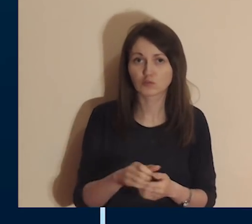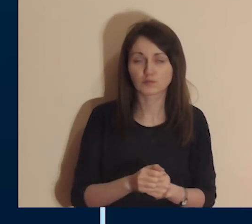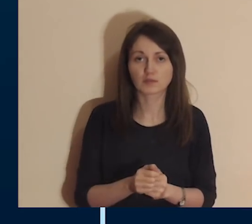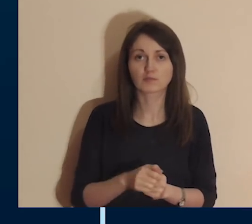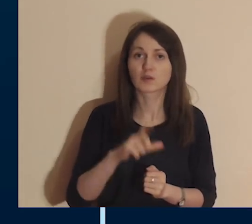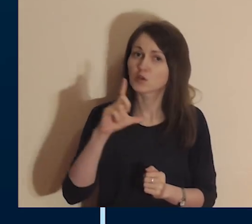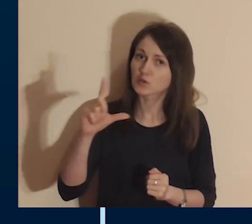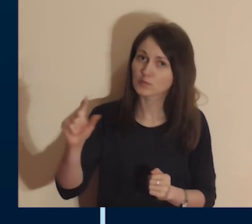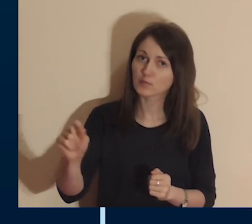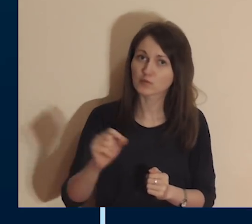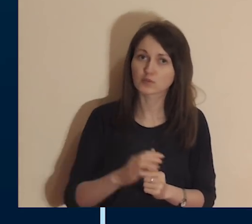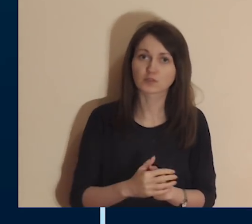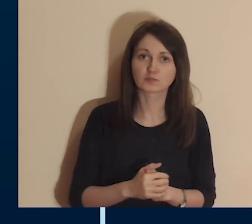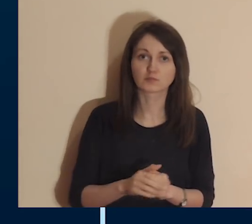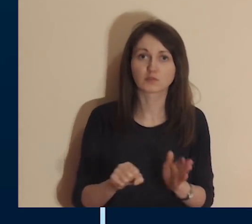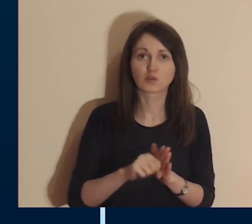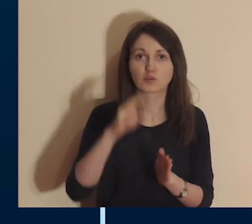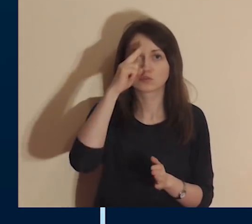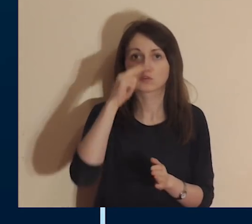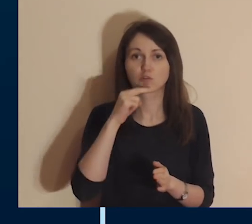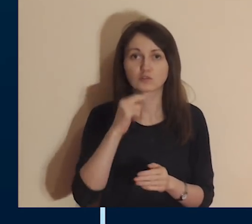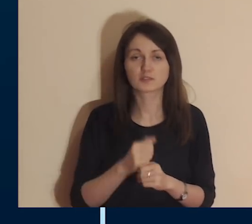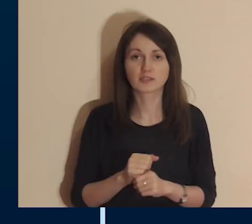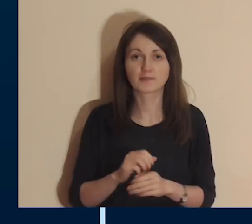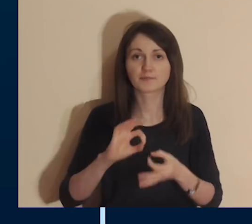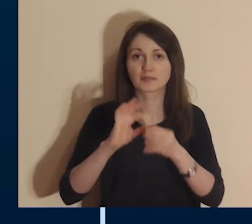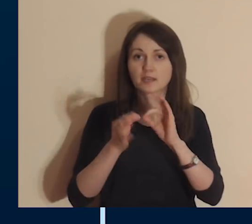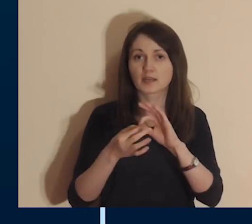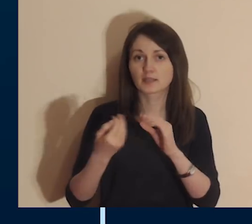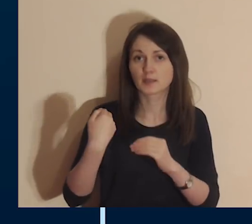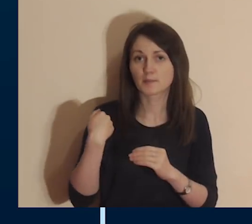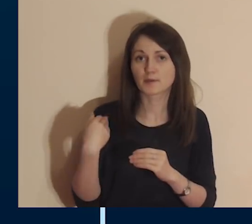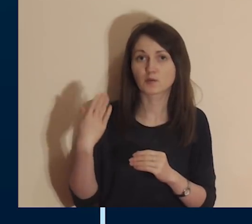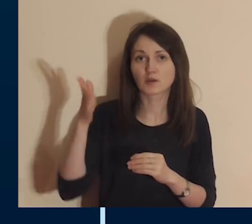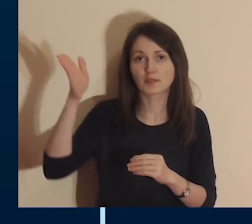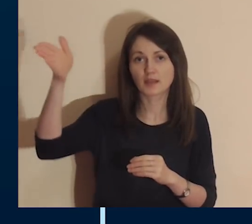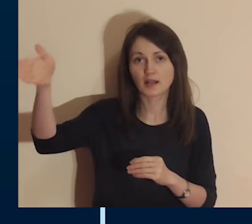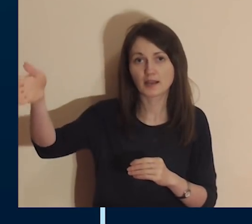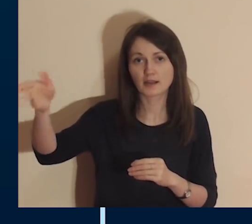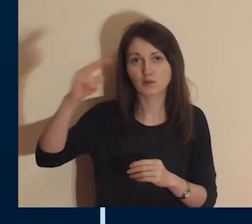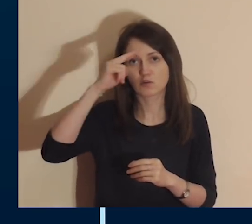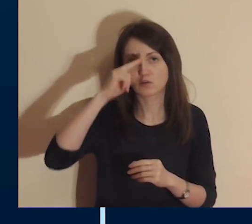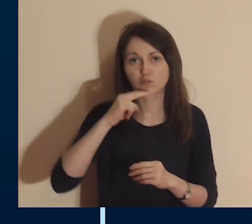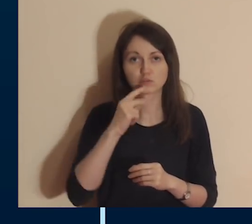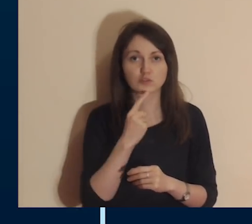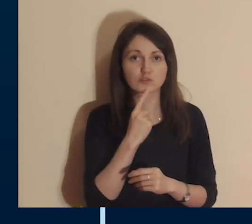najemników. Zabrał się więc i poszedł do swojego ojca.